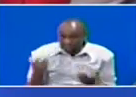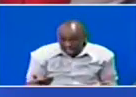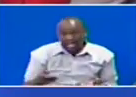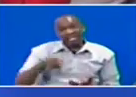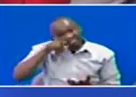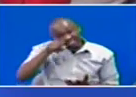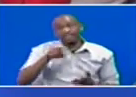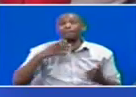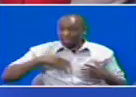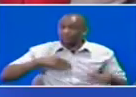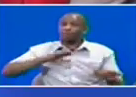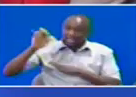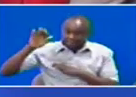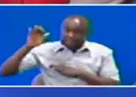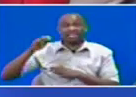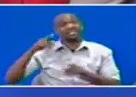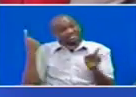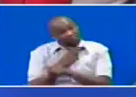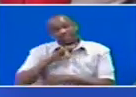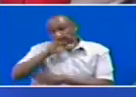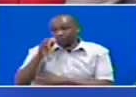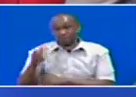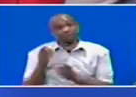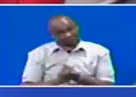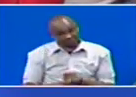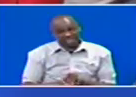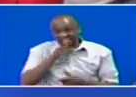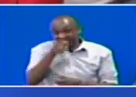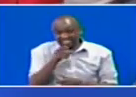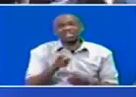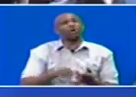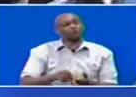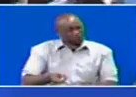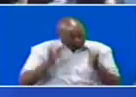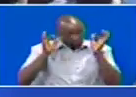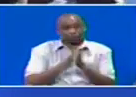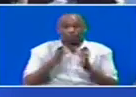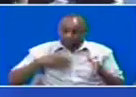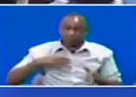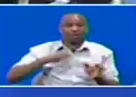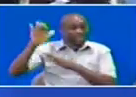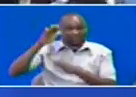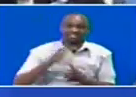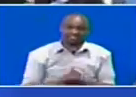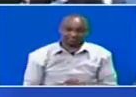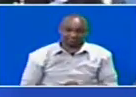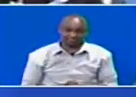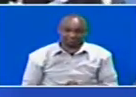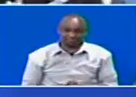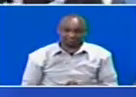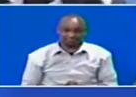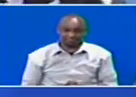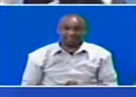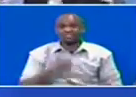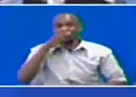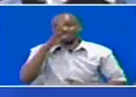vya bunge la mwananchi katika Miji mingine nchini hapa hiki ni kikao Rasmi Cha bunge la mwananchi